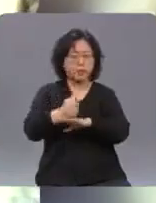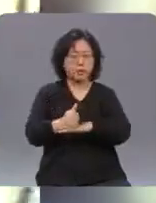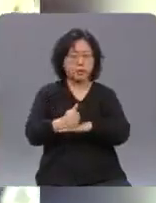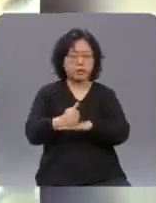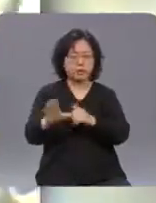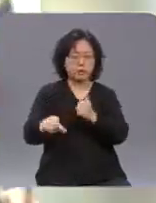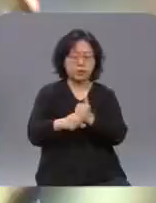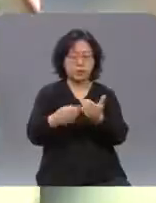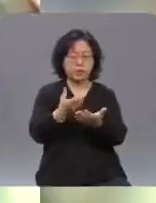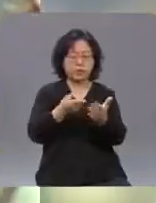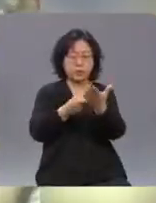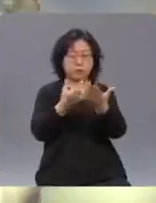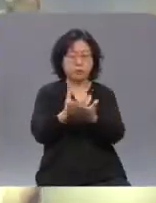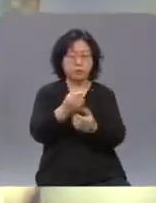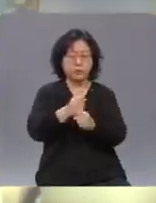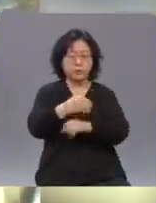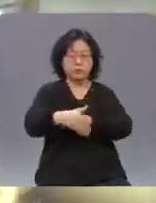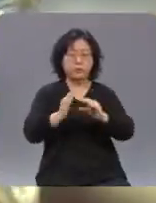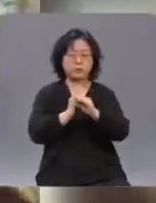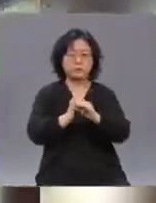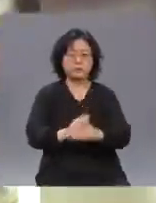종합보고서를 낼 예정입니다